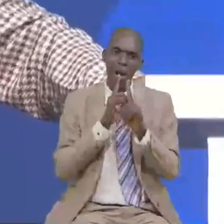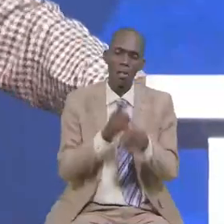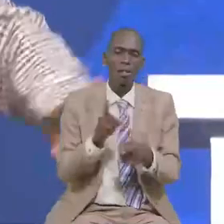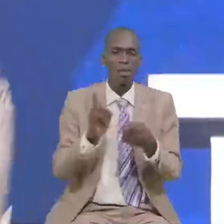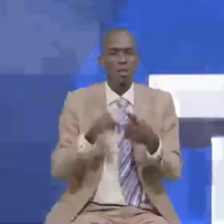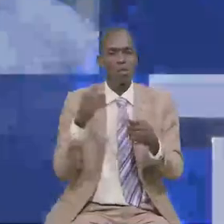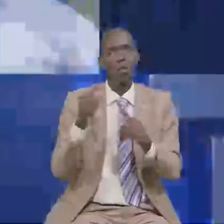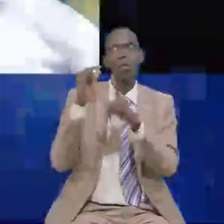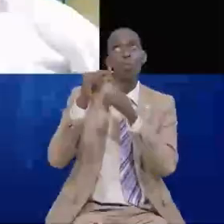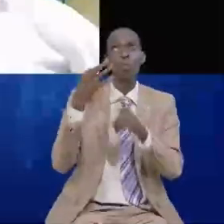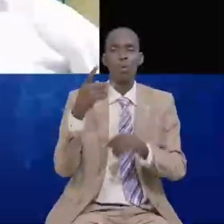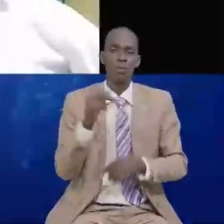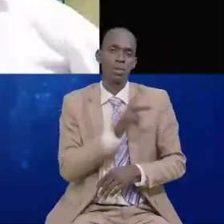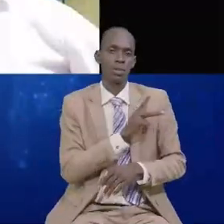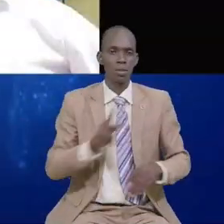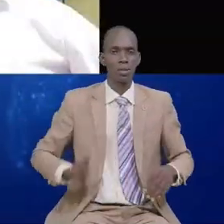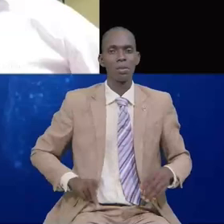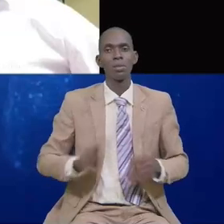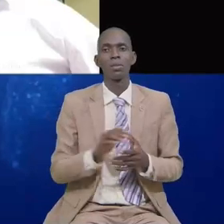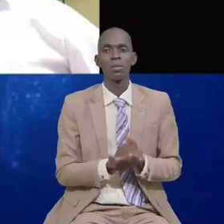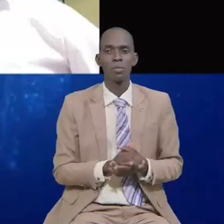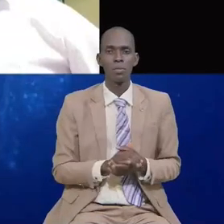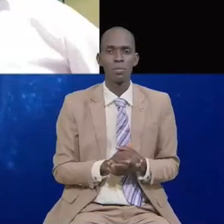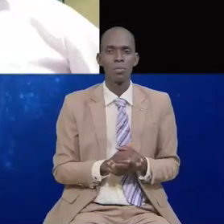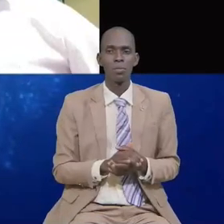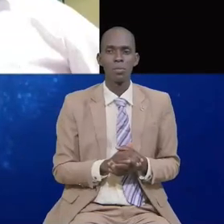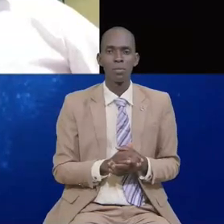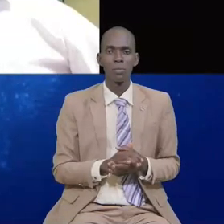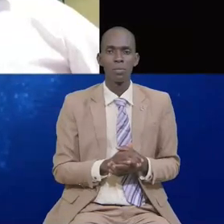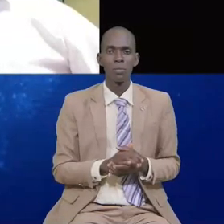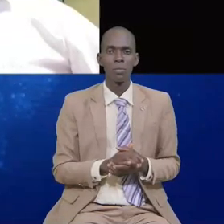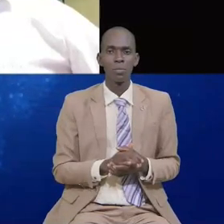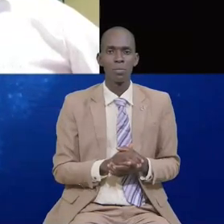une réponse immédiate à la parole du roi.